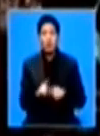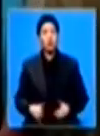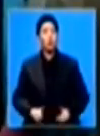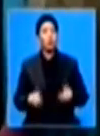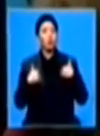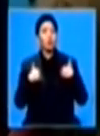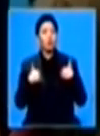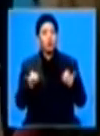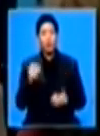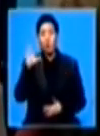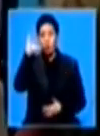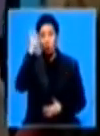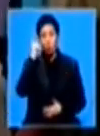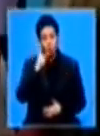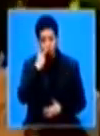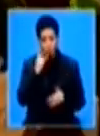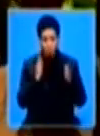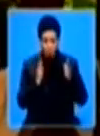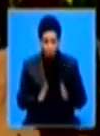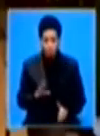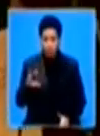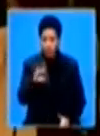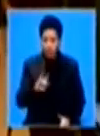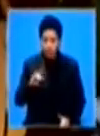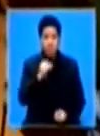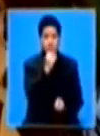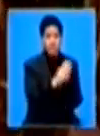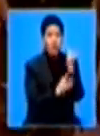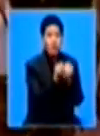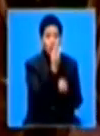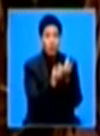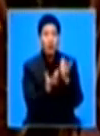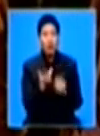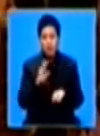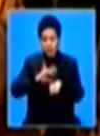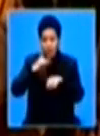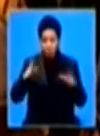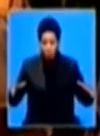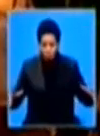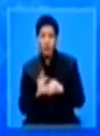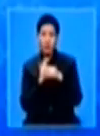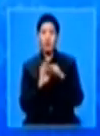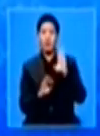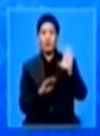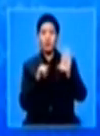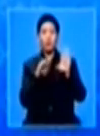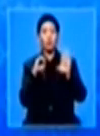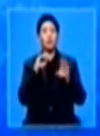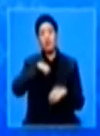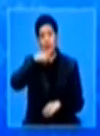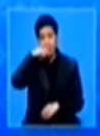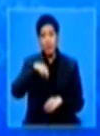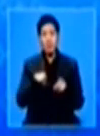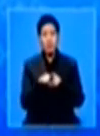จากผลกระทบเรื่องน้ำท่วมภาวะเศรษฐกิจขาดเงินทุนหมุนเวียนโดยล่าสุดนะครับรัฐบาลก็อยู่ในระหว่างการพิจารณาหาทางช่ว